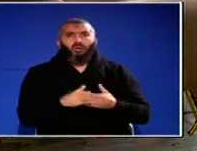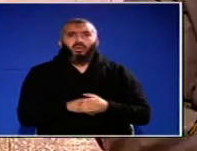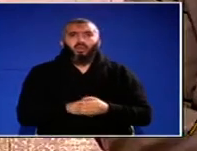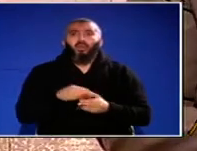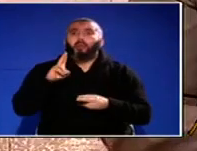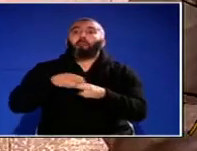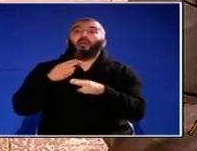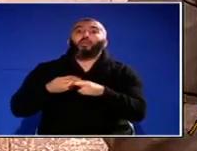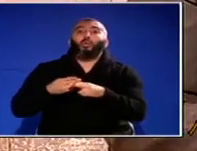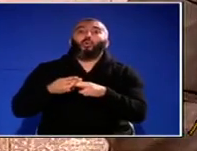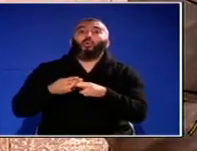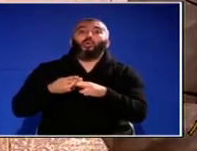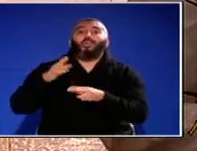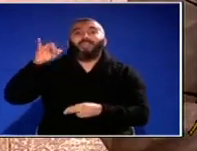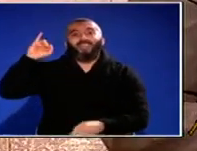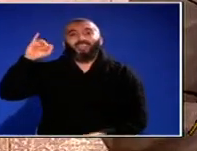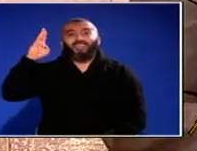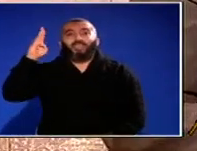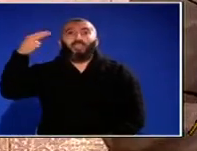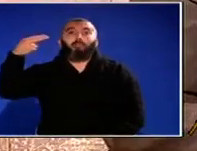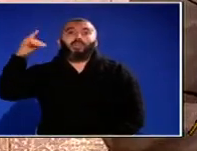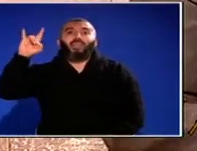واسمه عبد الله بن حيرام. ايوه.